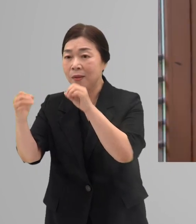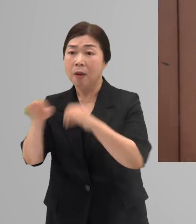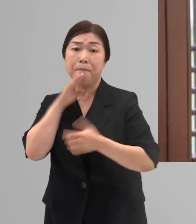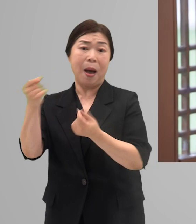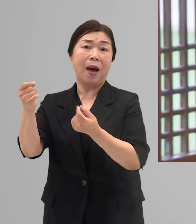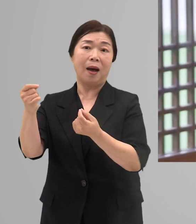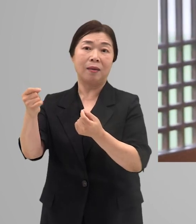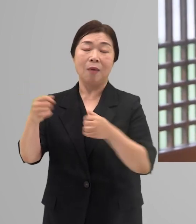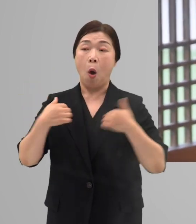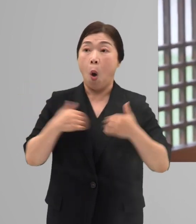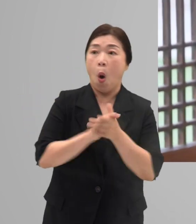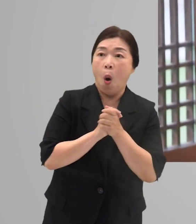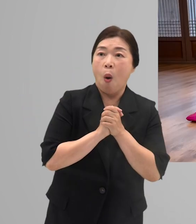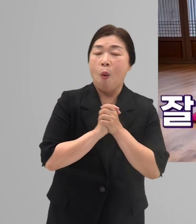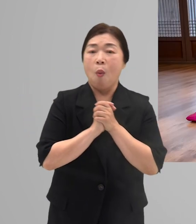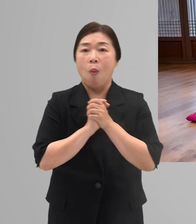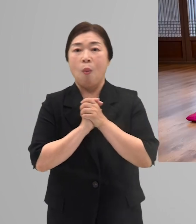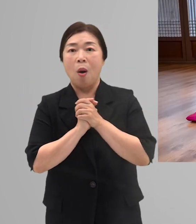정답입니다.